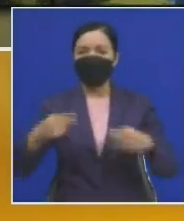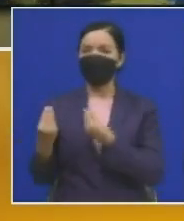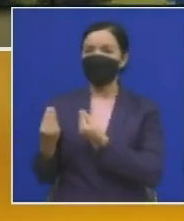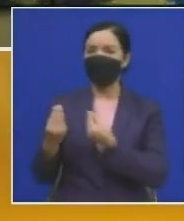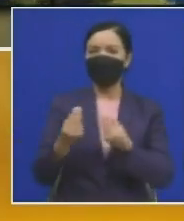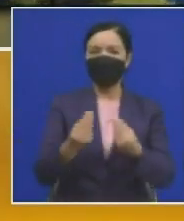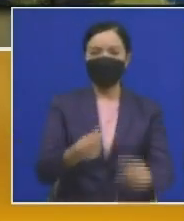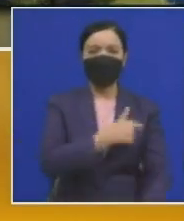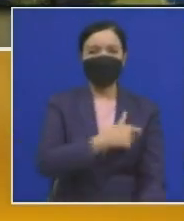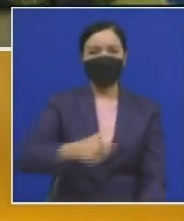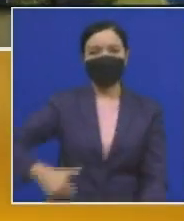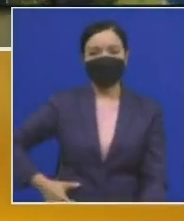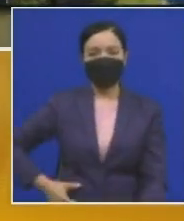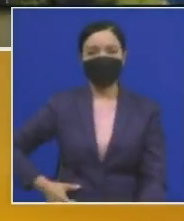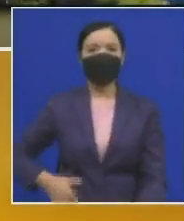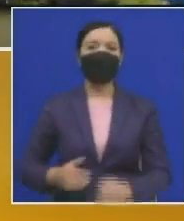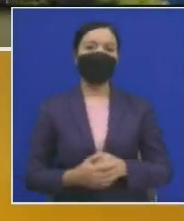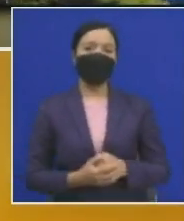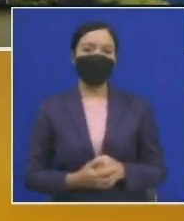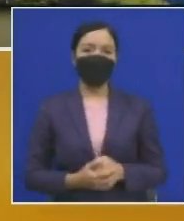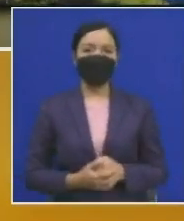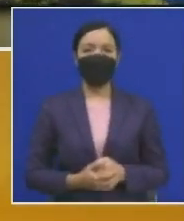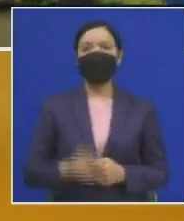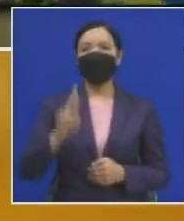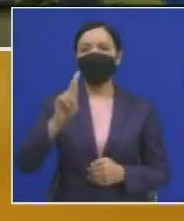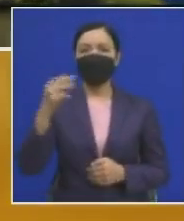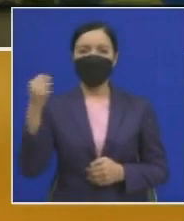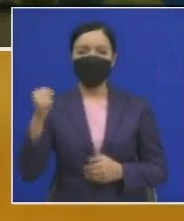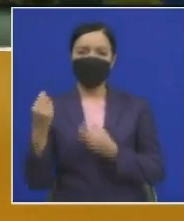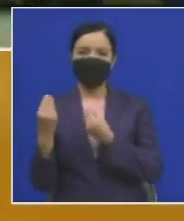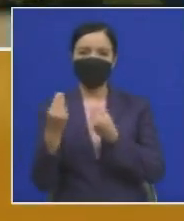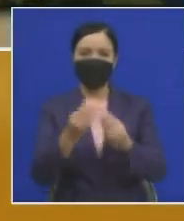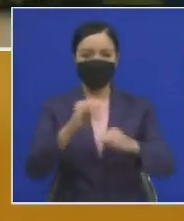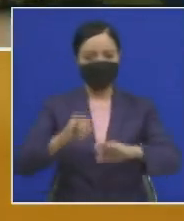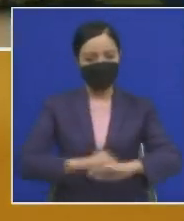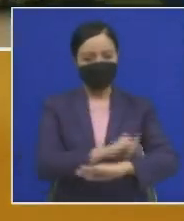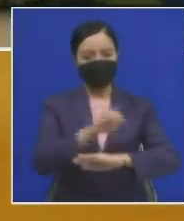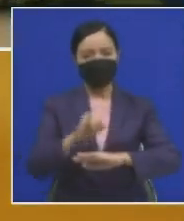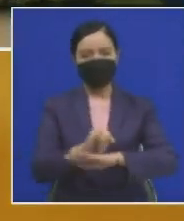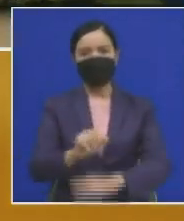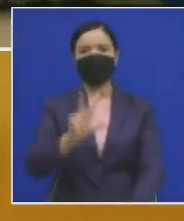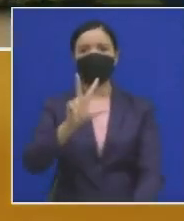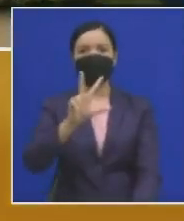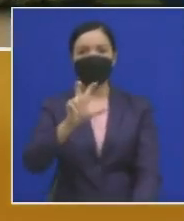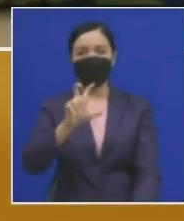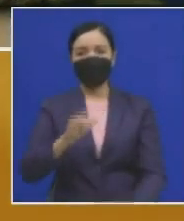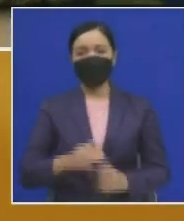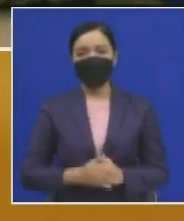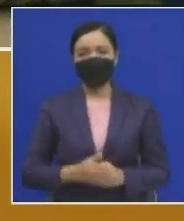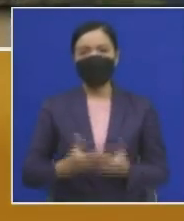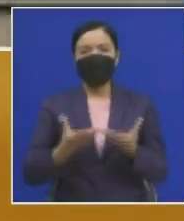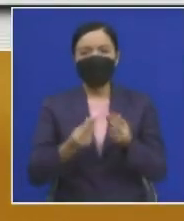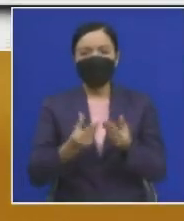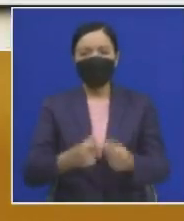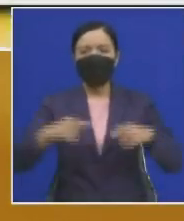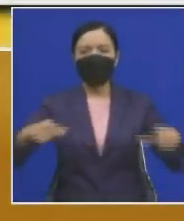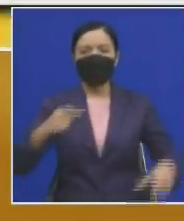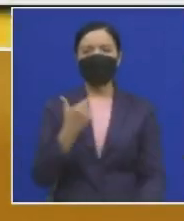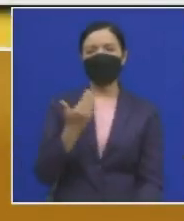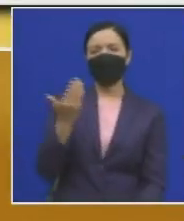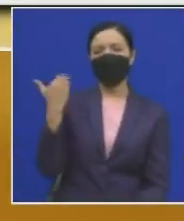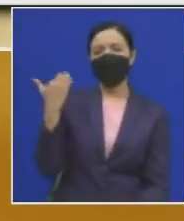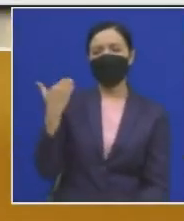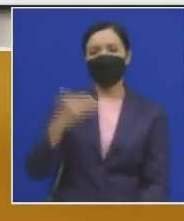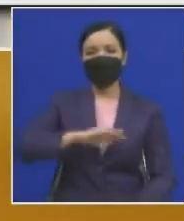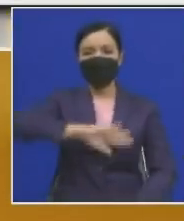พระมหากรุธิคุจากในหวงรัชการปรัจจุบัน 300 ไร้ส่วนพที่เขาดนเดิมจะเอาไปทำอะไร